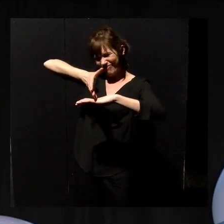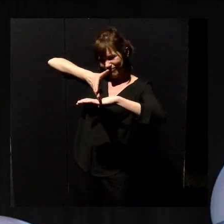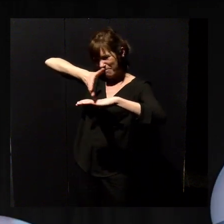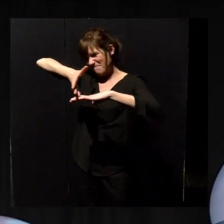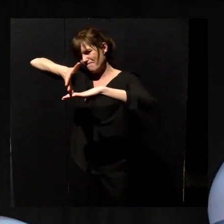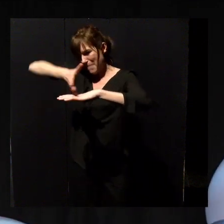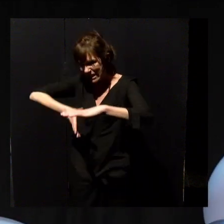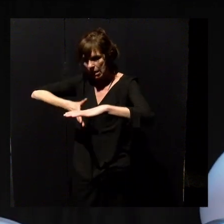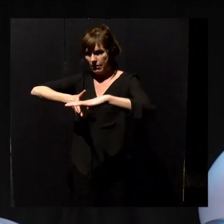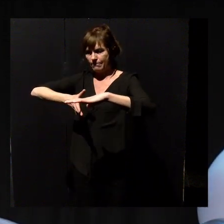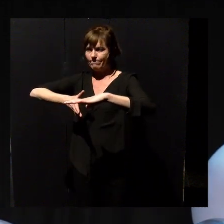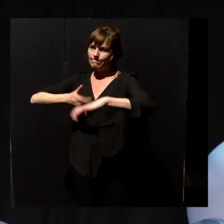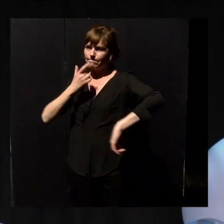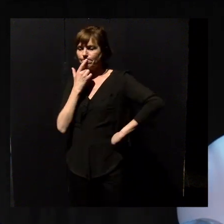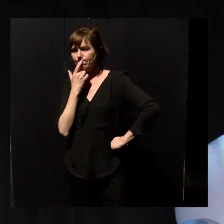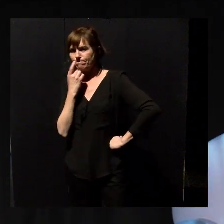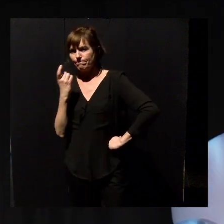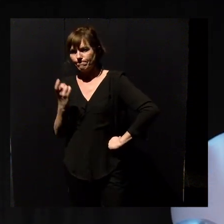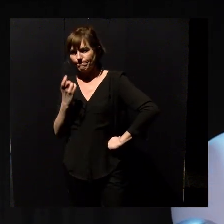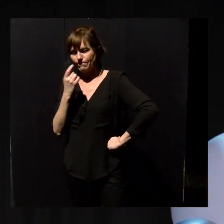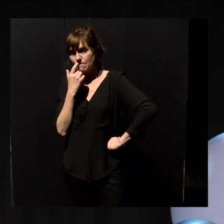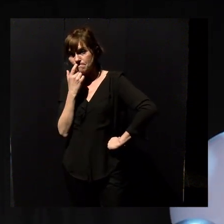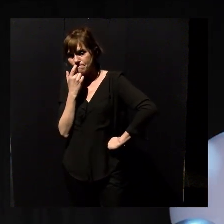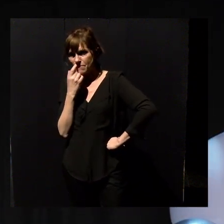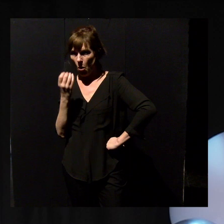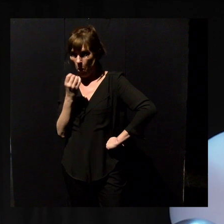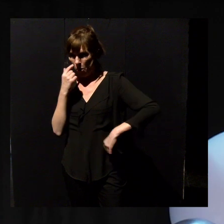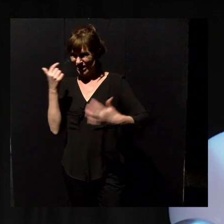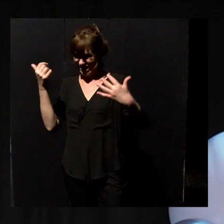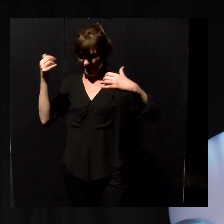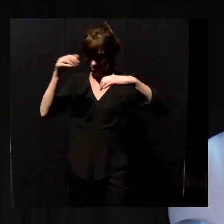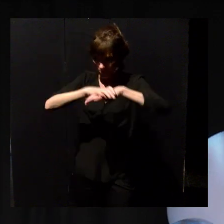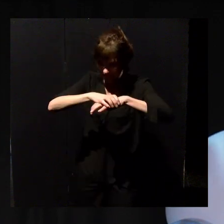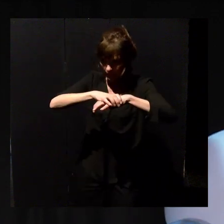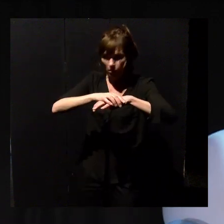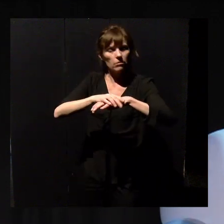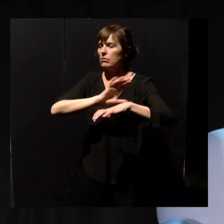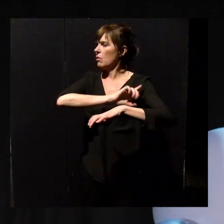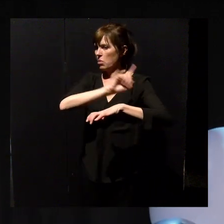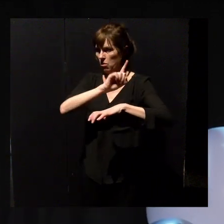est-ce qu'on propose un geste chirurgical pour vraiment changer la vie du patient et arrêter